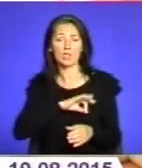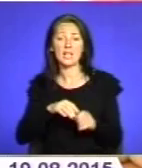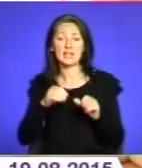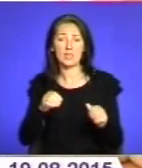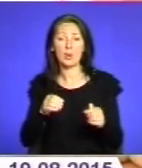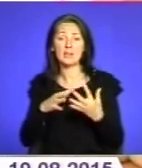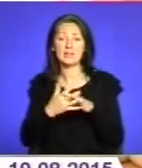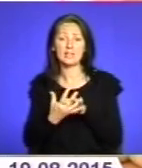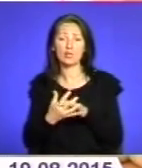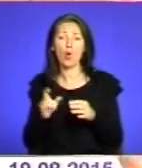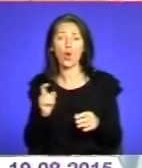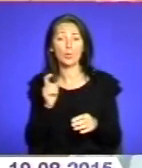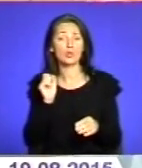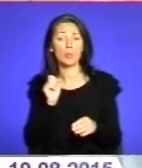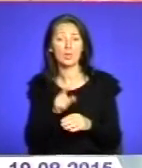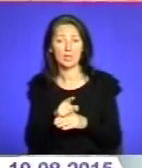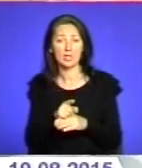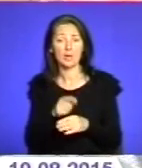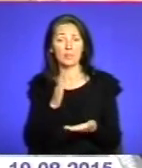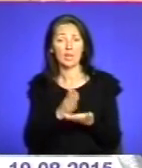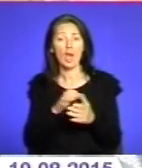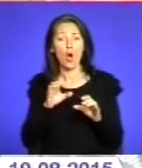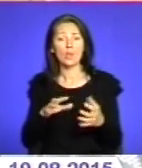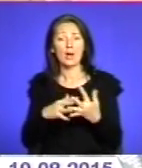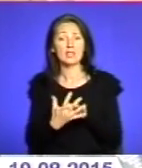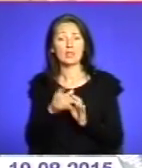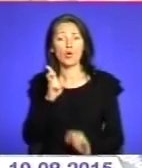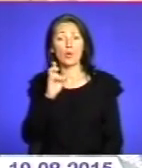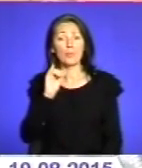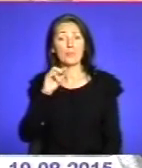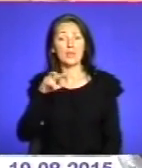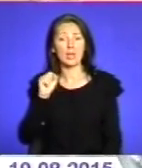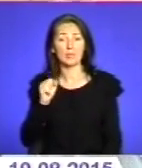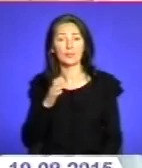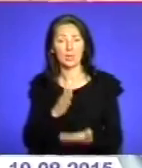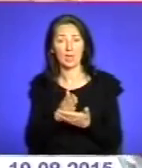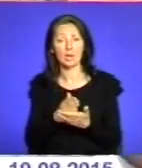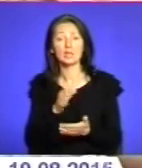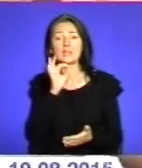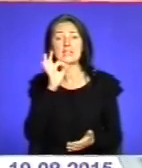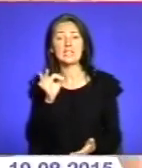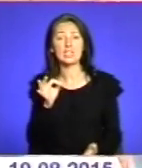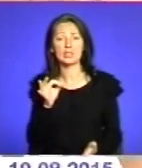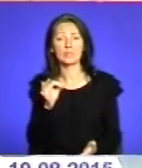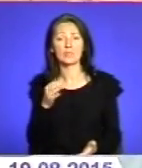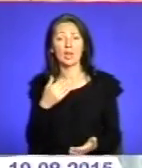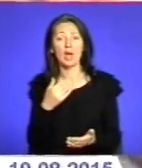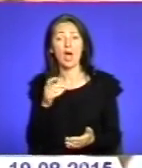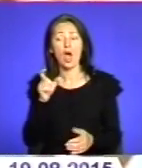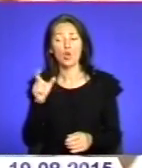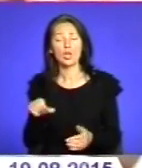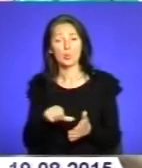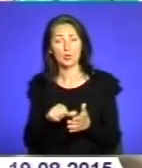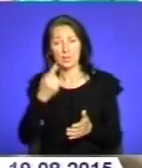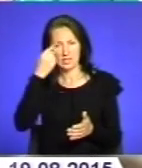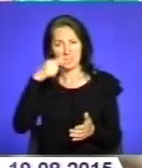сільськогосподарського призначення. Є тут голова села Білої? Є. От скажіть, от людина присутня, вона